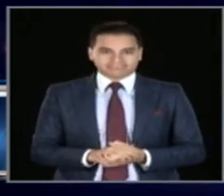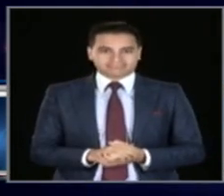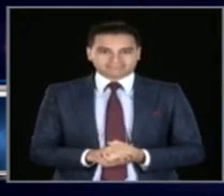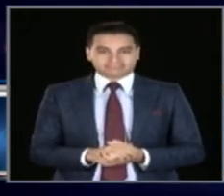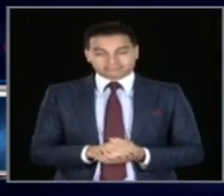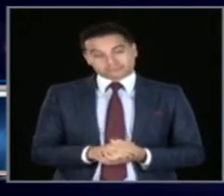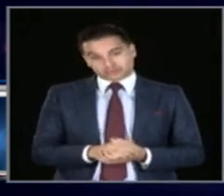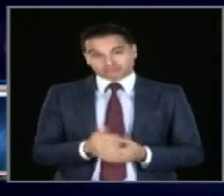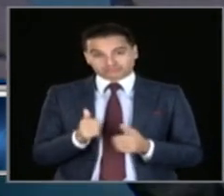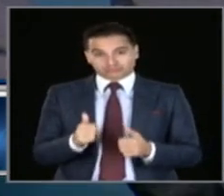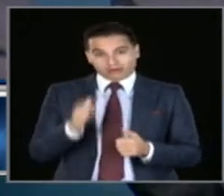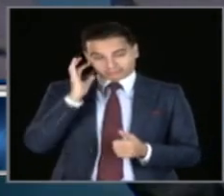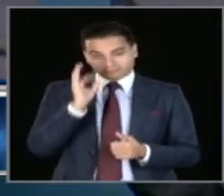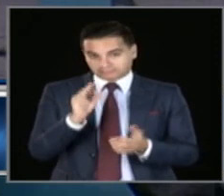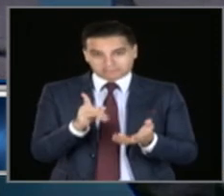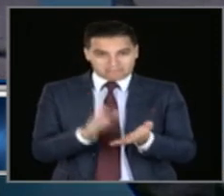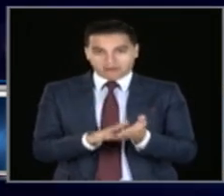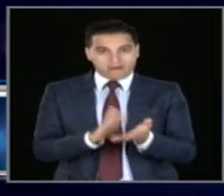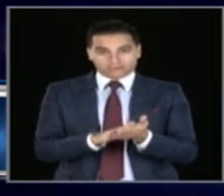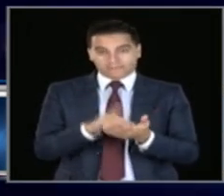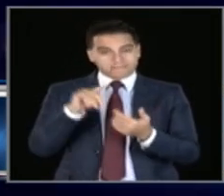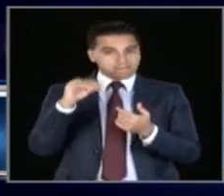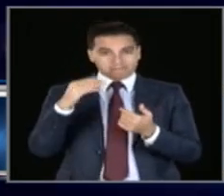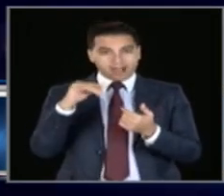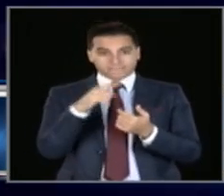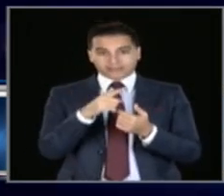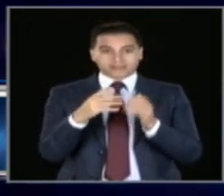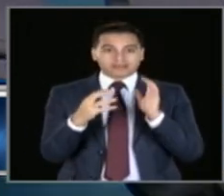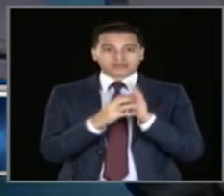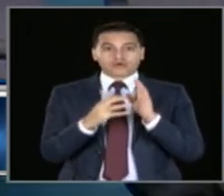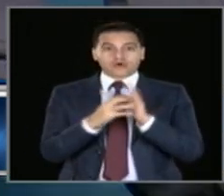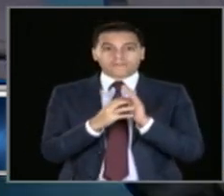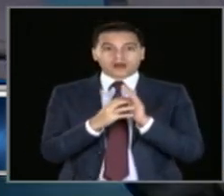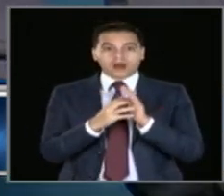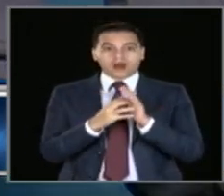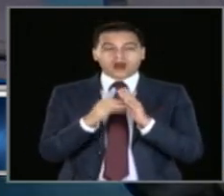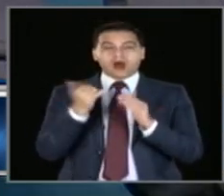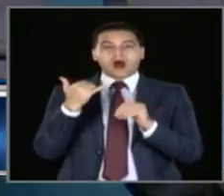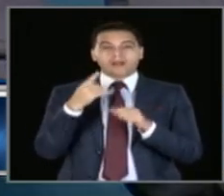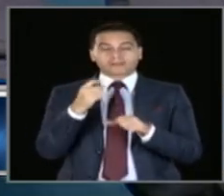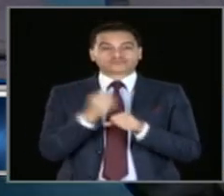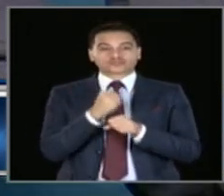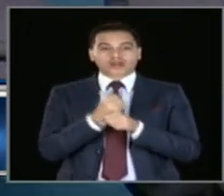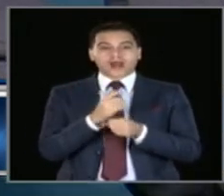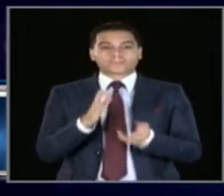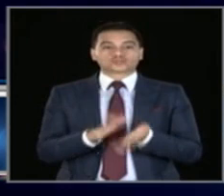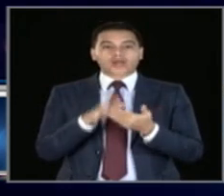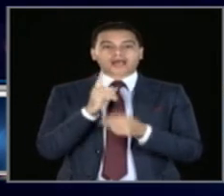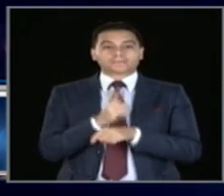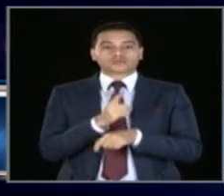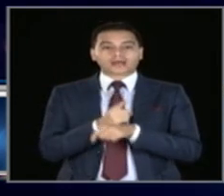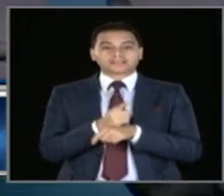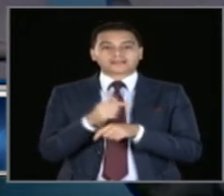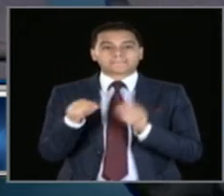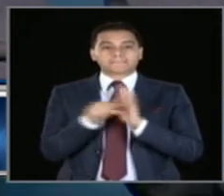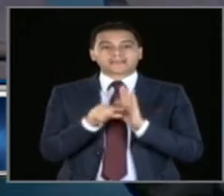انت شاطر، برافو عليك. محمد، انت في الأكاديمية العربية بتشتغل مساعد مدرس، صح؟ لمادة